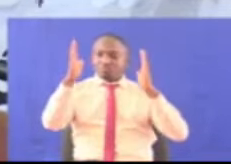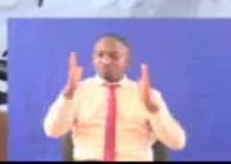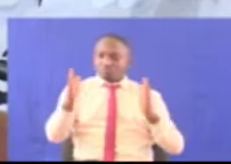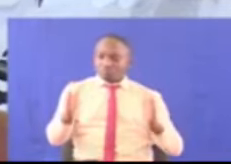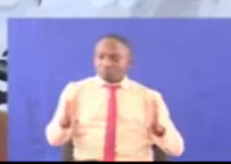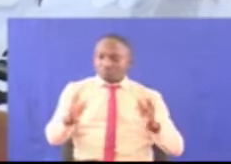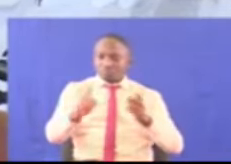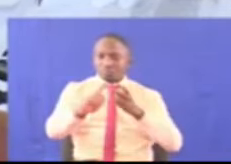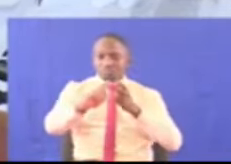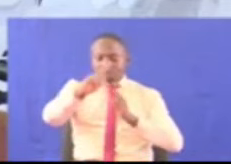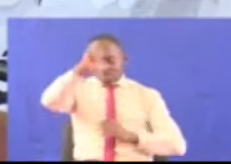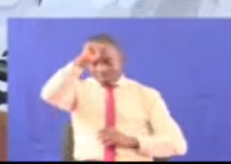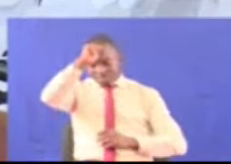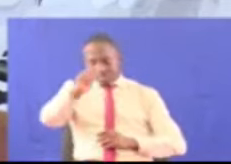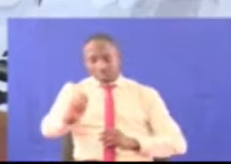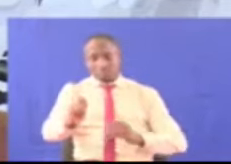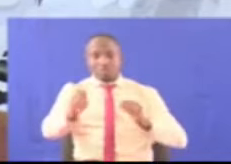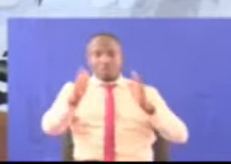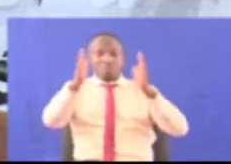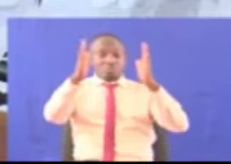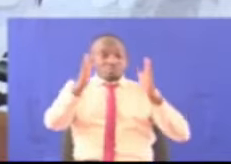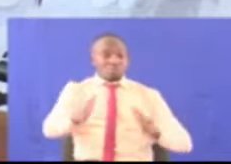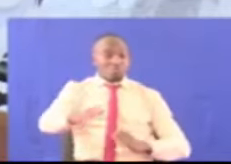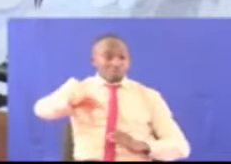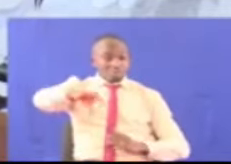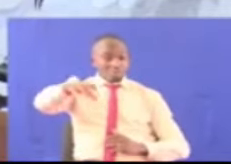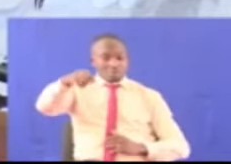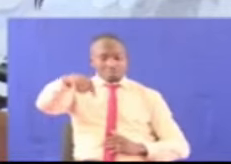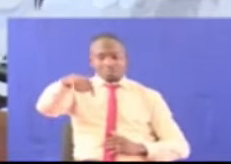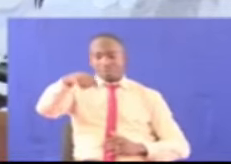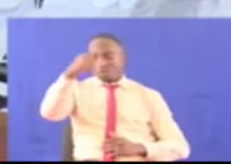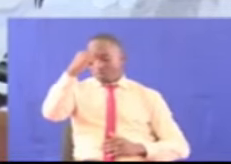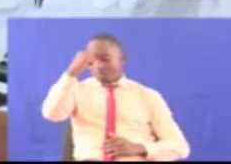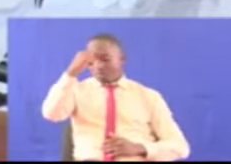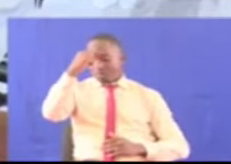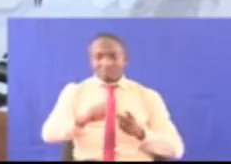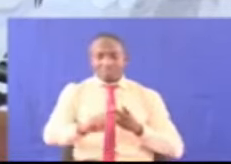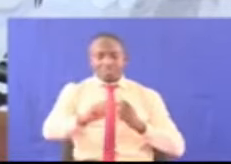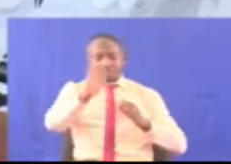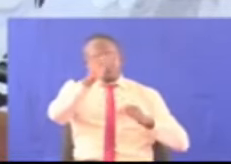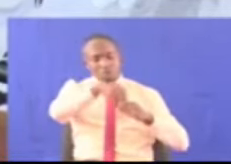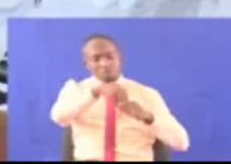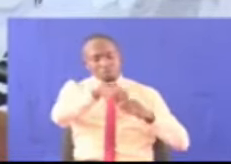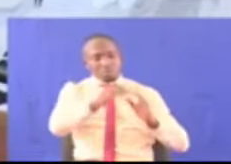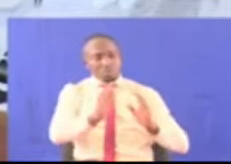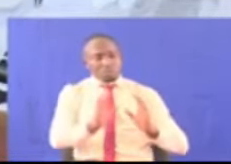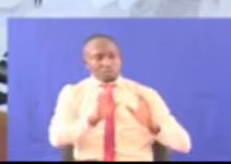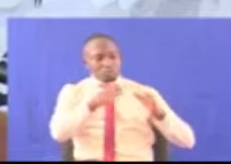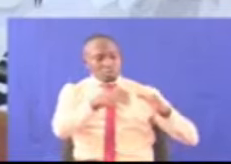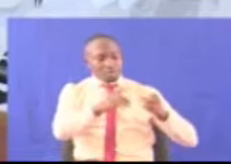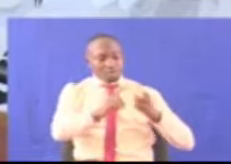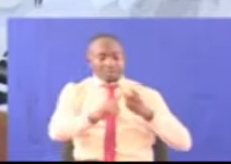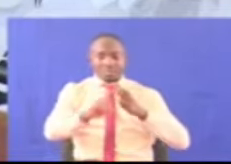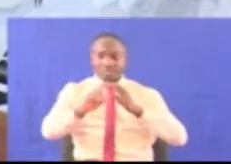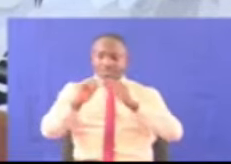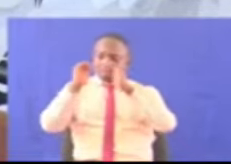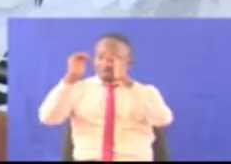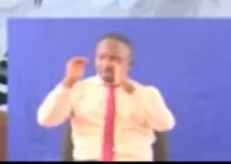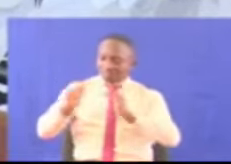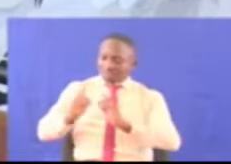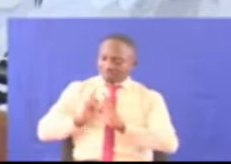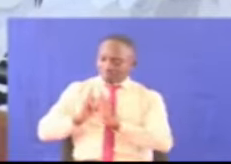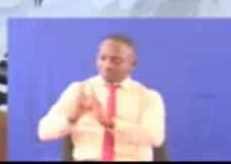Mheshimiwa Mkuu wa Mkoa Rosemary Senyamule, wajumbe wa tume. Itifaki imezingatiwa.